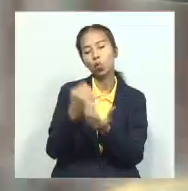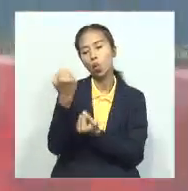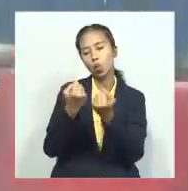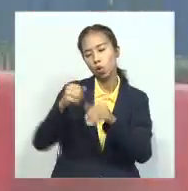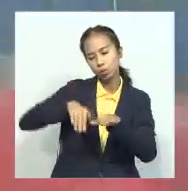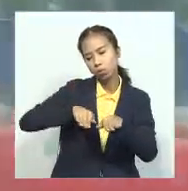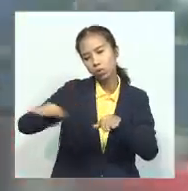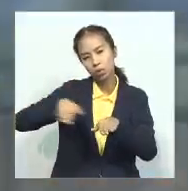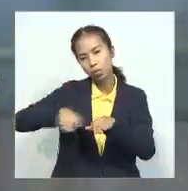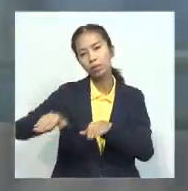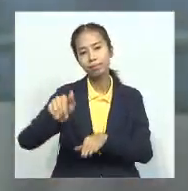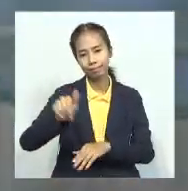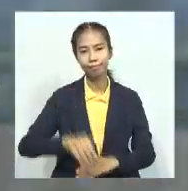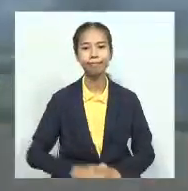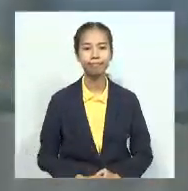ให้สะสมอีกครั้งค่ะ